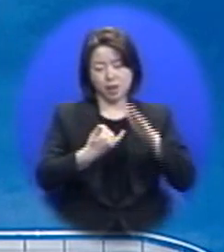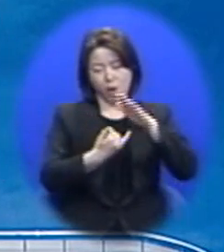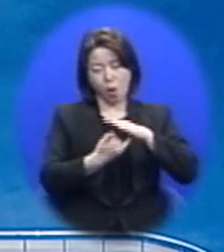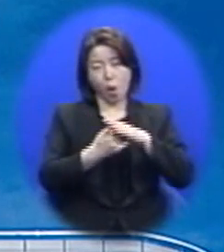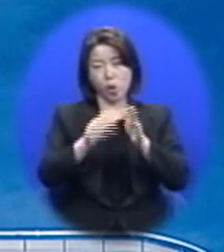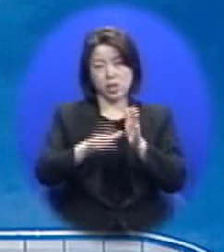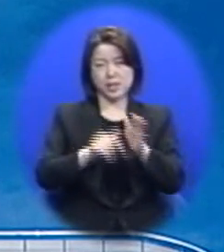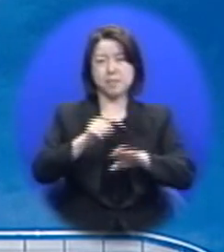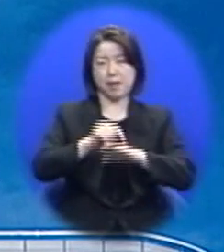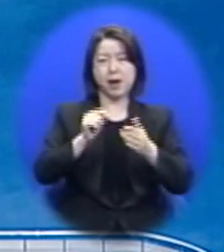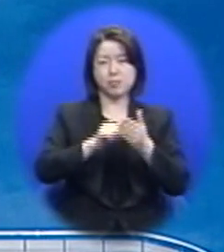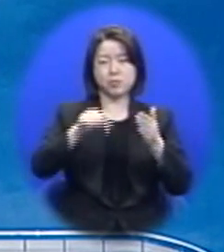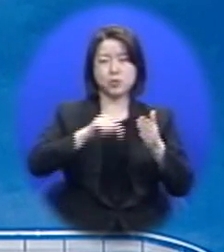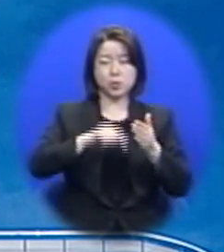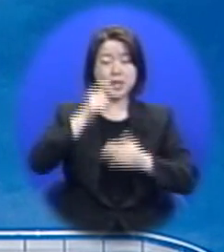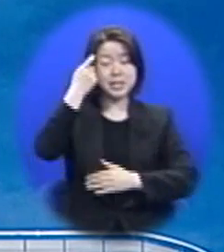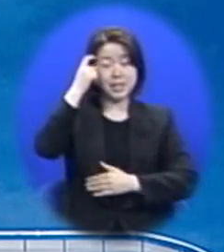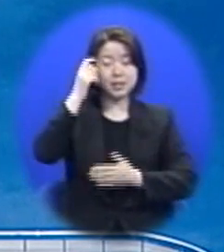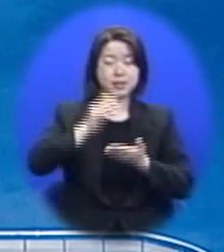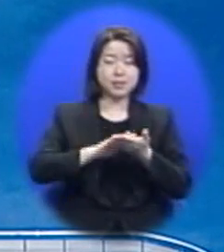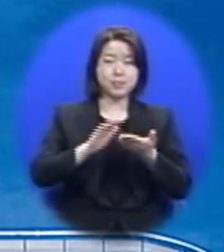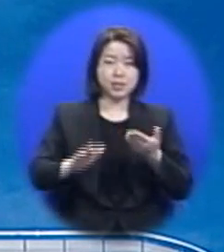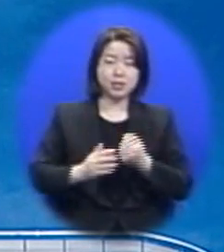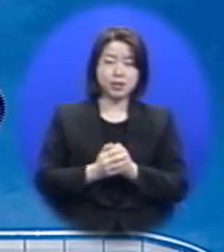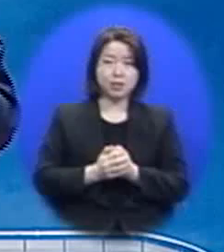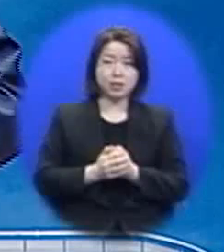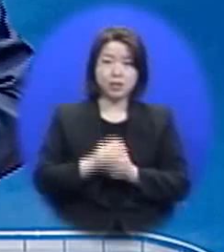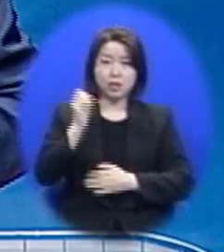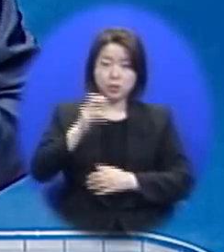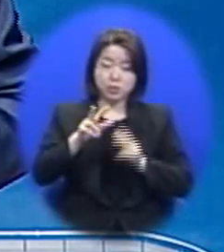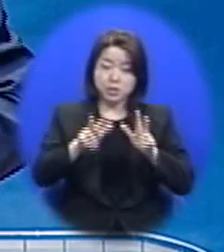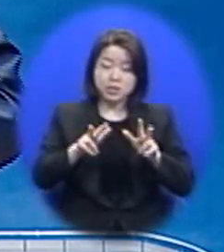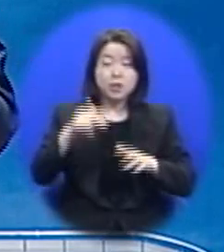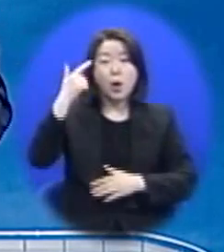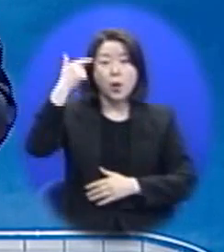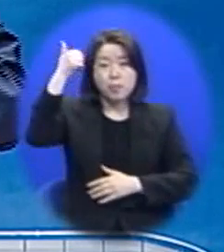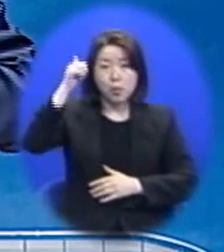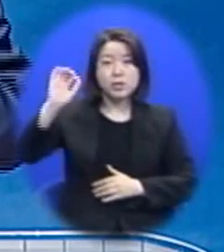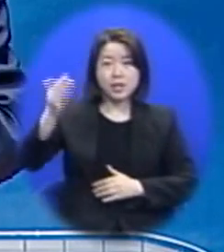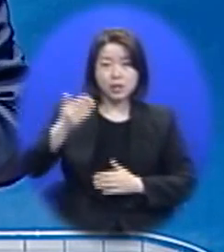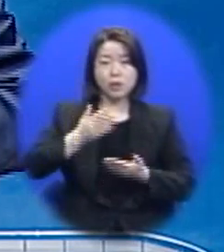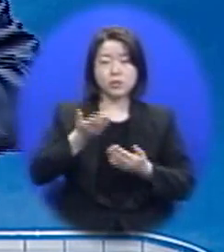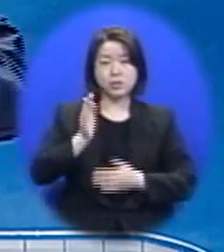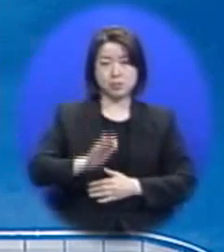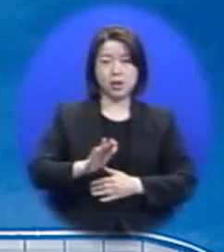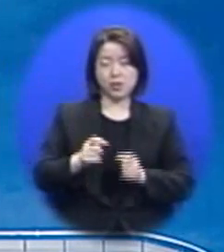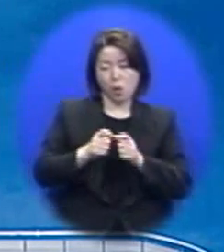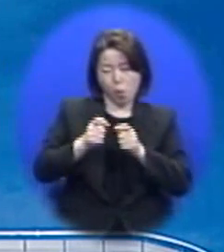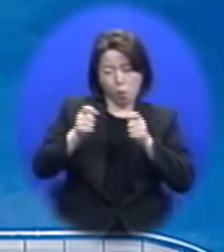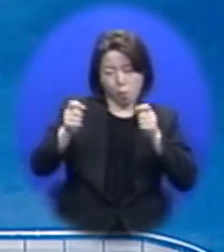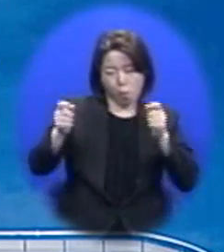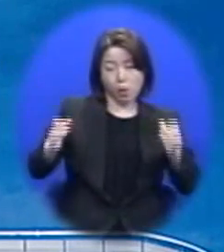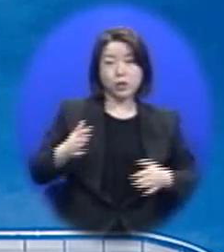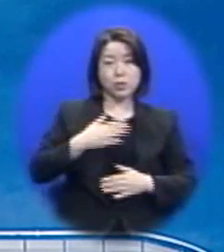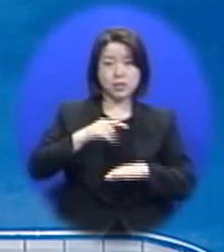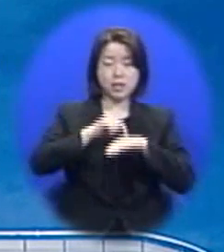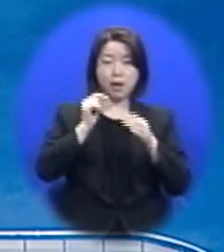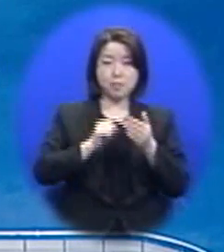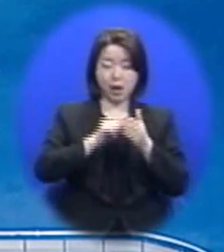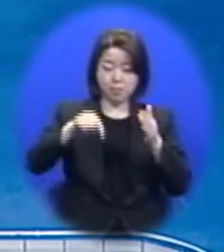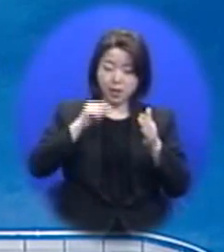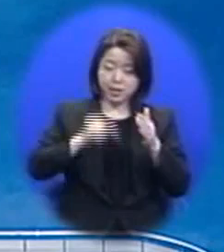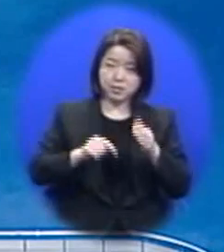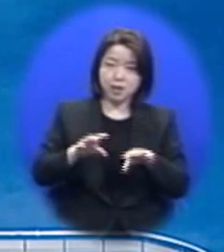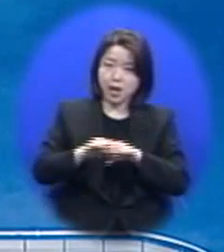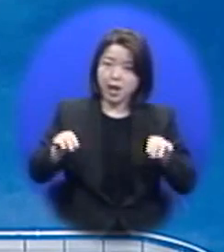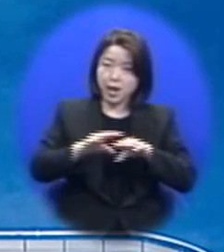마음속에 생각해요. 그리고 지금은 목사가 되었지만 오랫도록 제 마음 안에서 해결되지 못했던